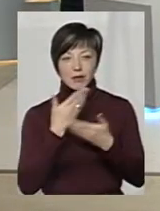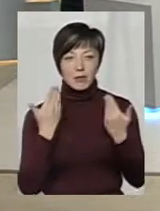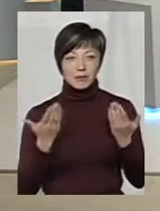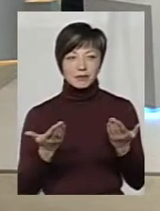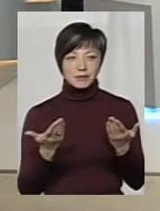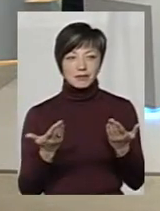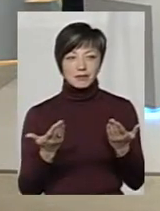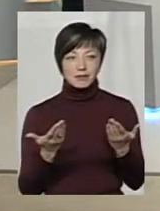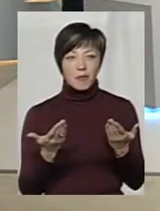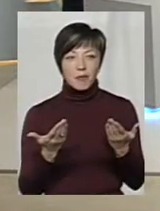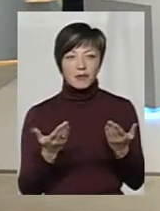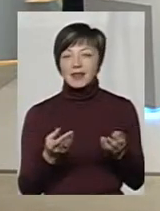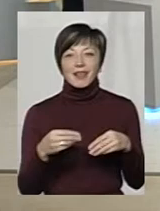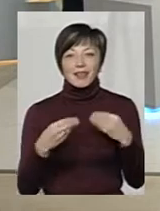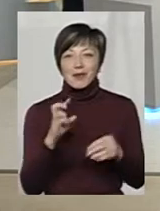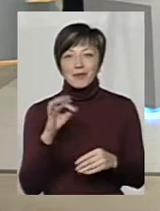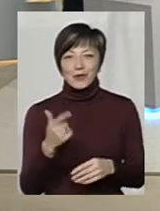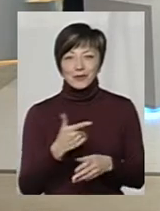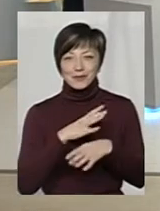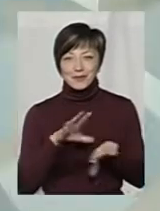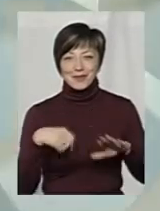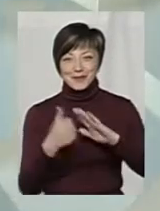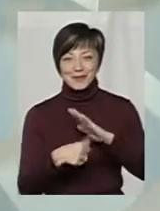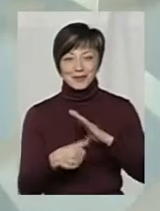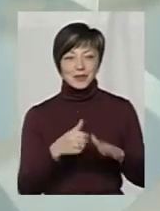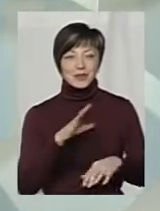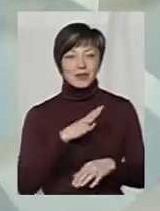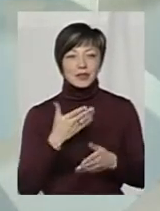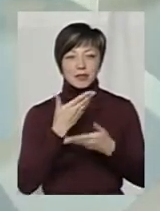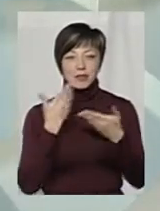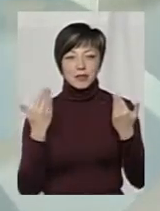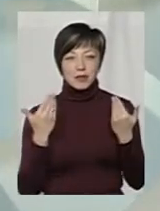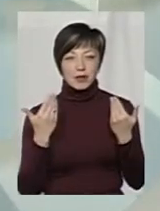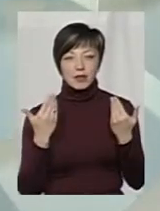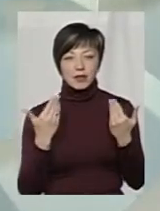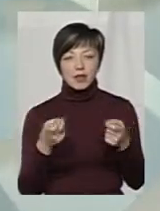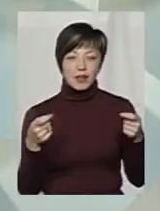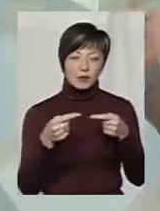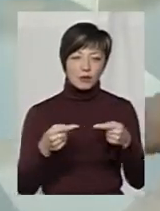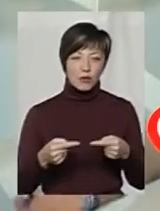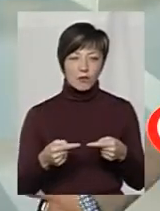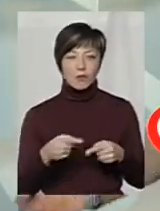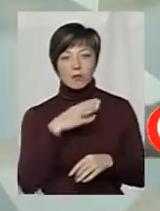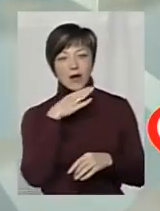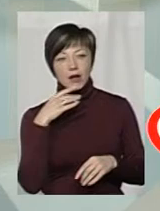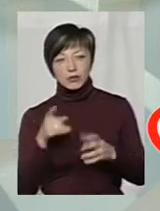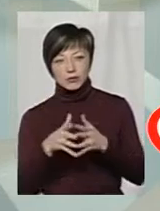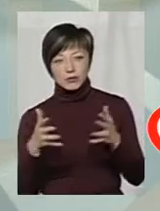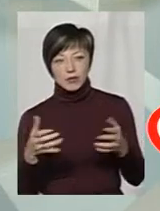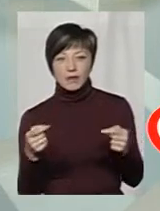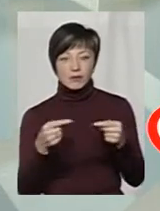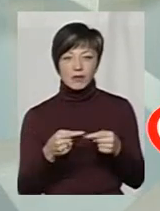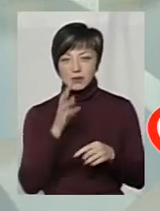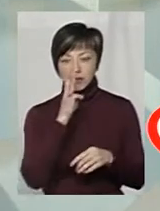такого. Ну, дай Бог, щоб не було, щоб я бомжом був. Так, немає, знаєте, які там бувають нестиковки, там, або забагато чогось, воно не